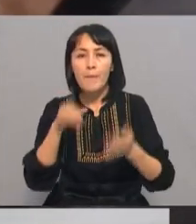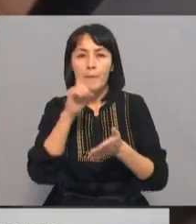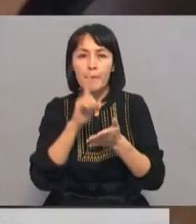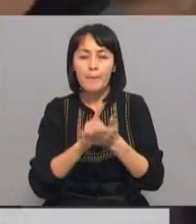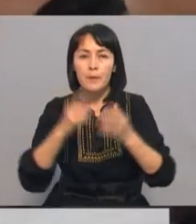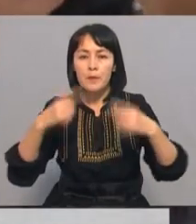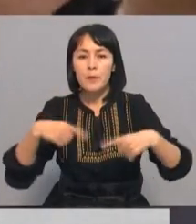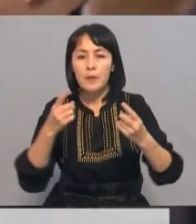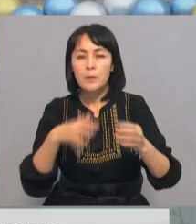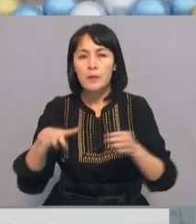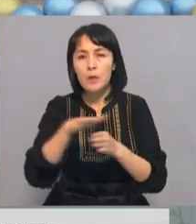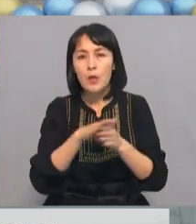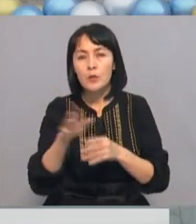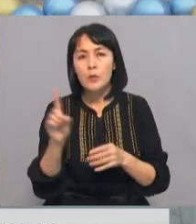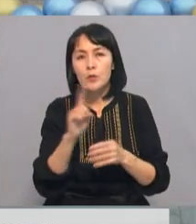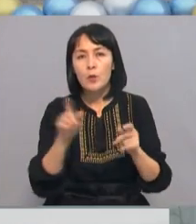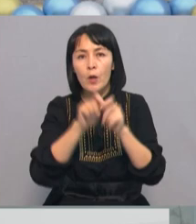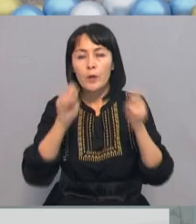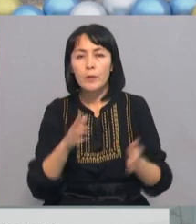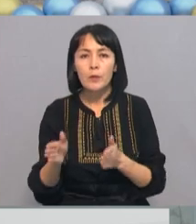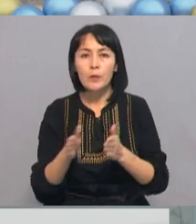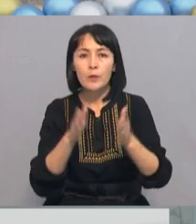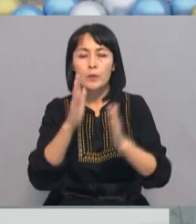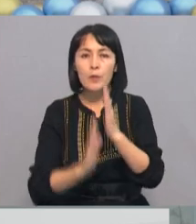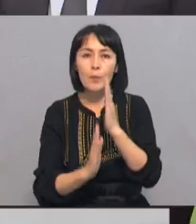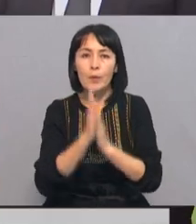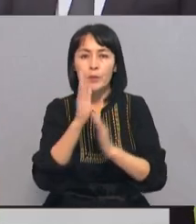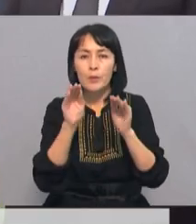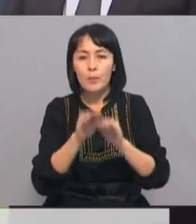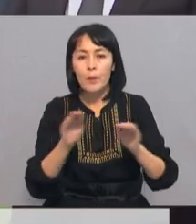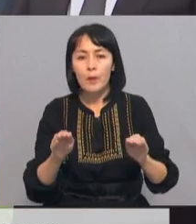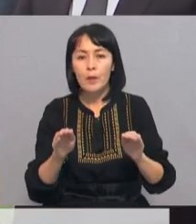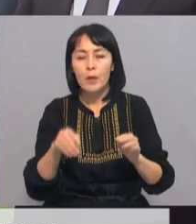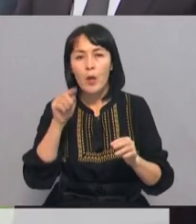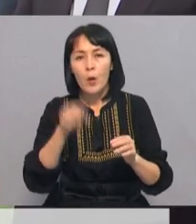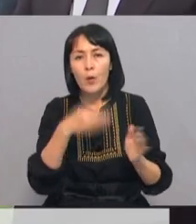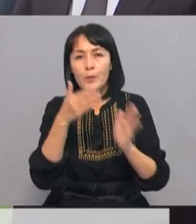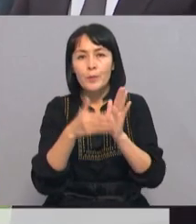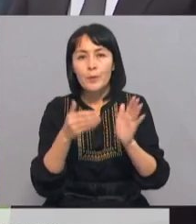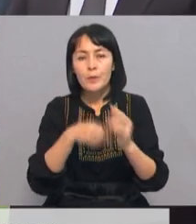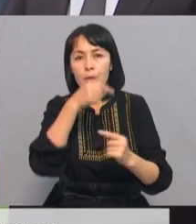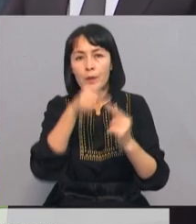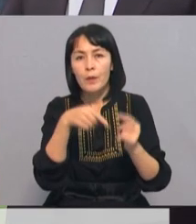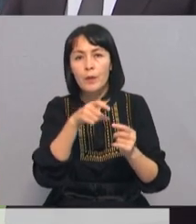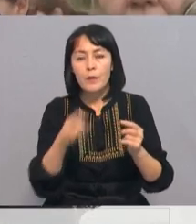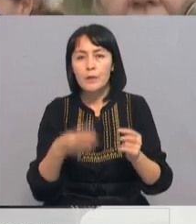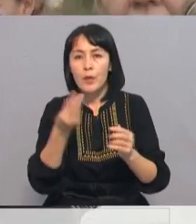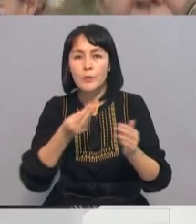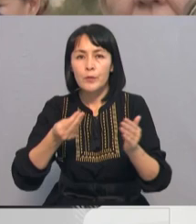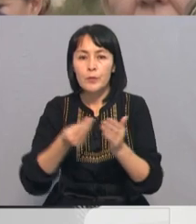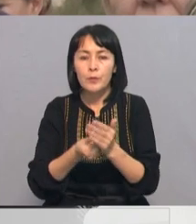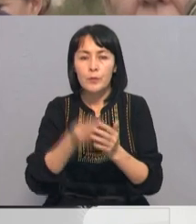должны создать все условия, чтобы открыть дорогу подрастающему поколению». Он призвал частный сектор